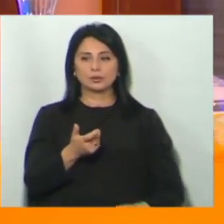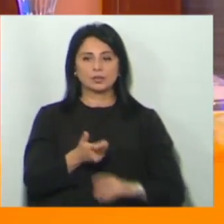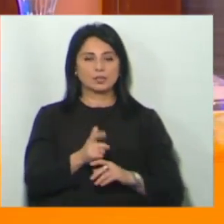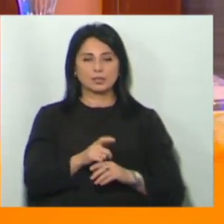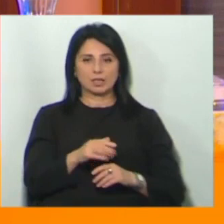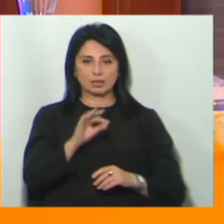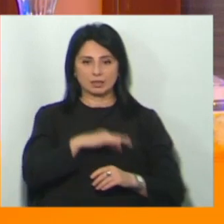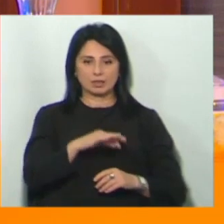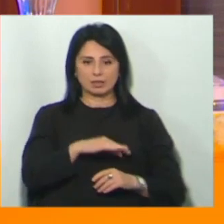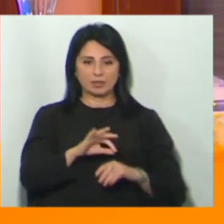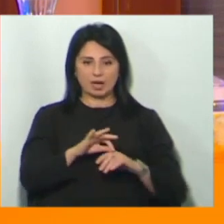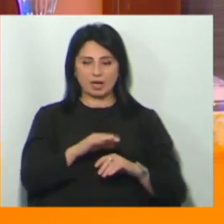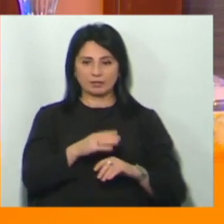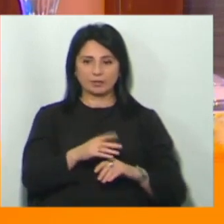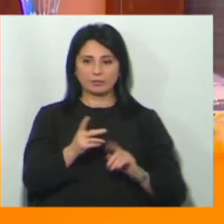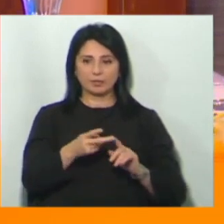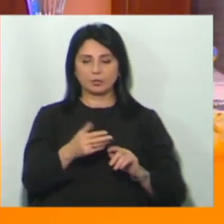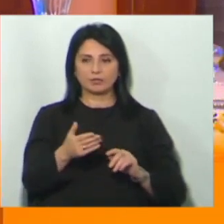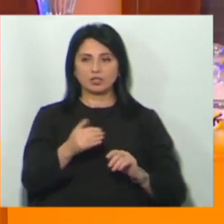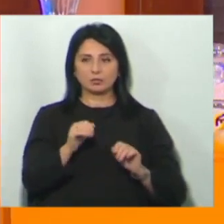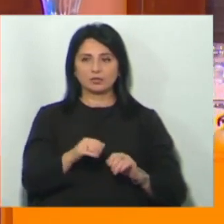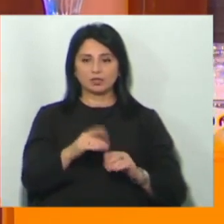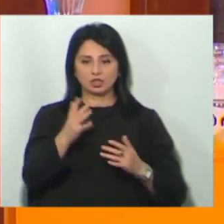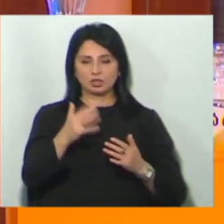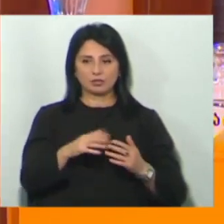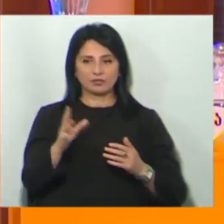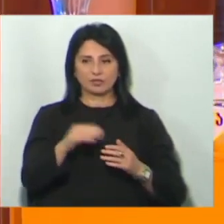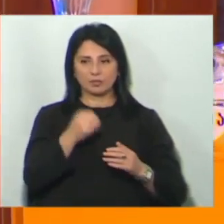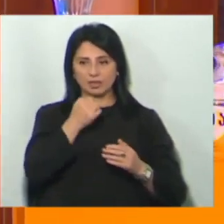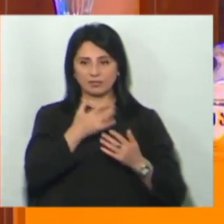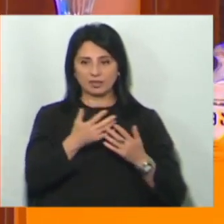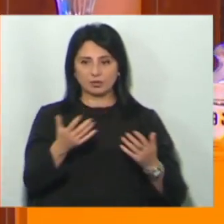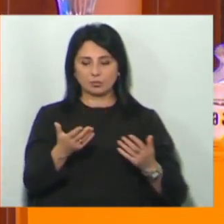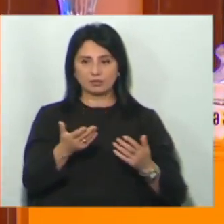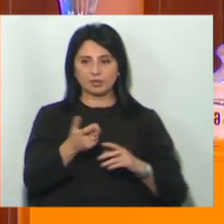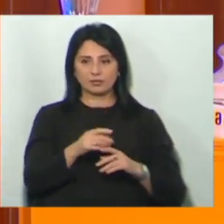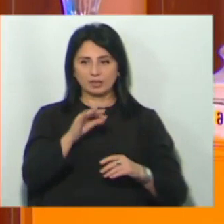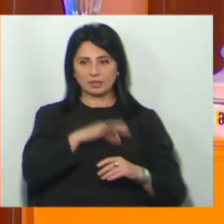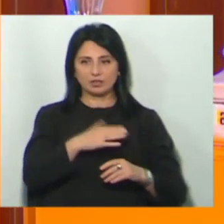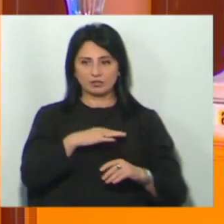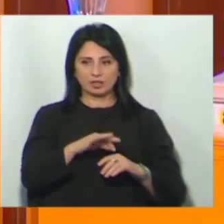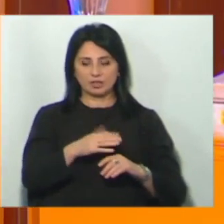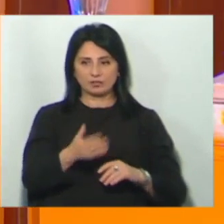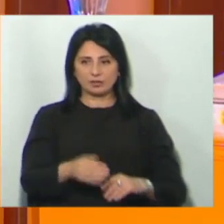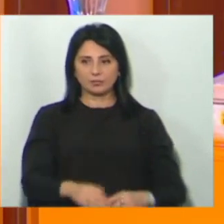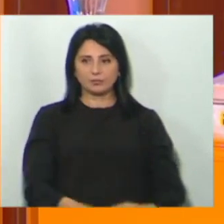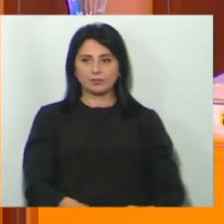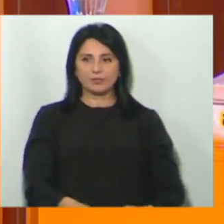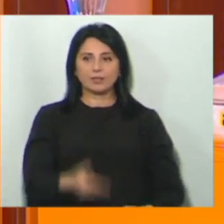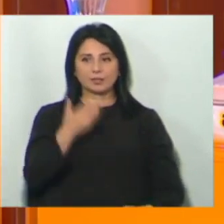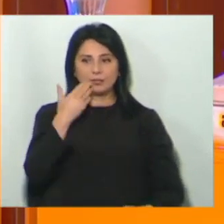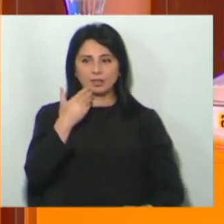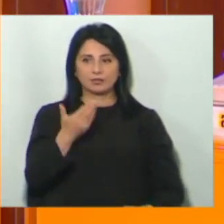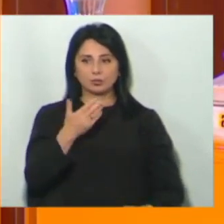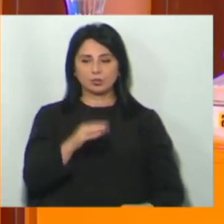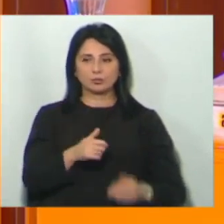romelit alian să sarge bula, ce unica anistuiș, da me urăm chip, chemizle, ciamo tualo, ola își nivtiere ba, romelit alian să sarge bula, ce unica anistuiș. Marti vad